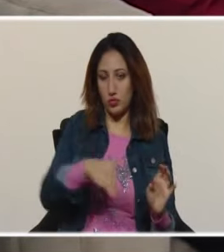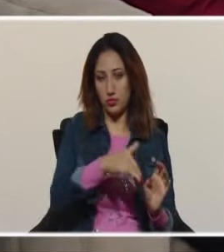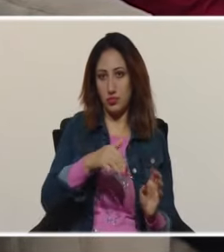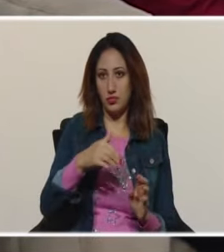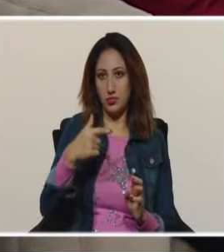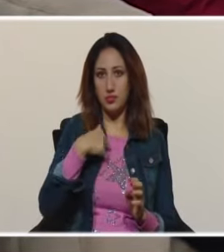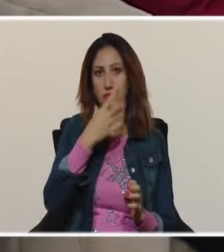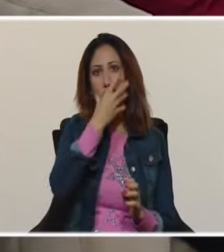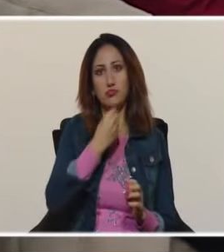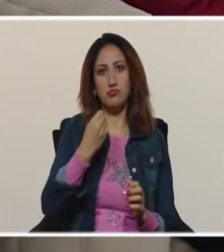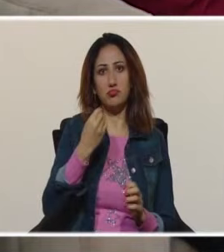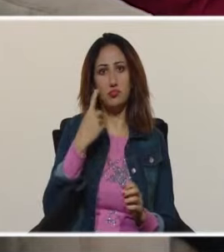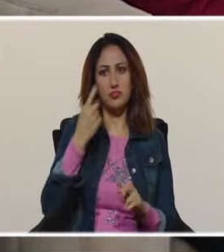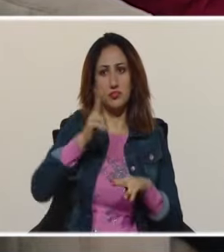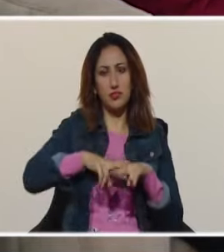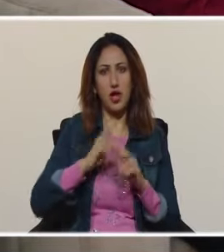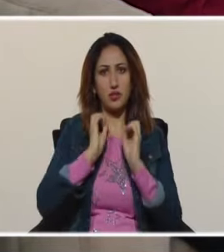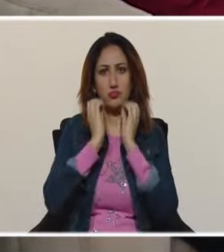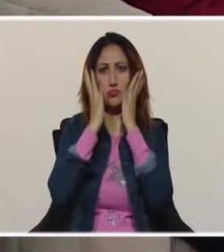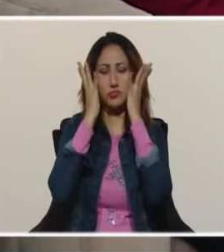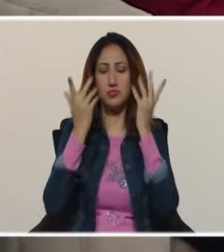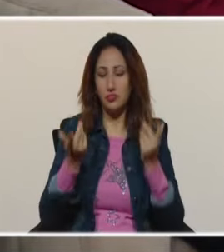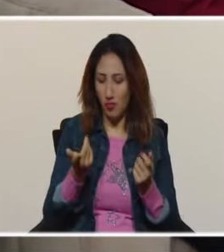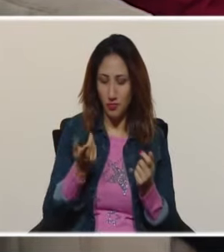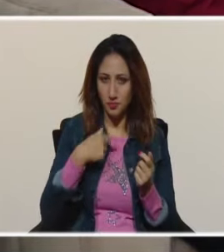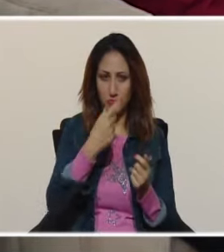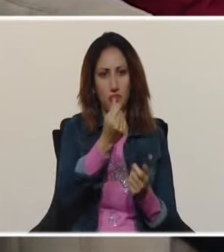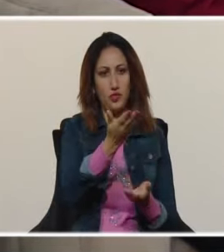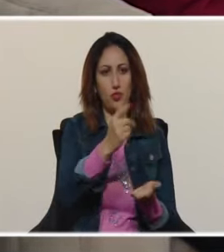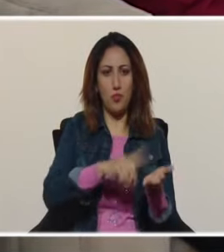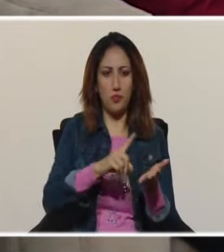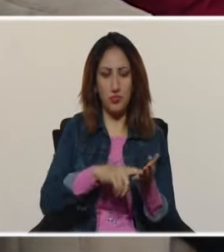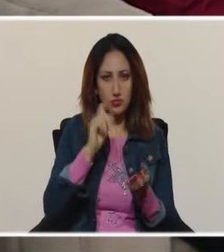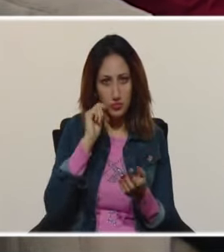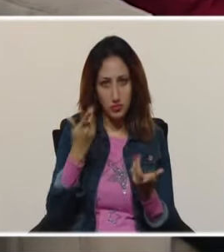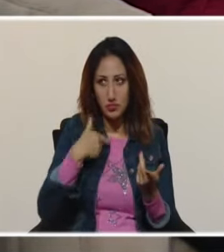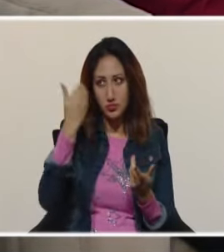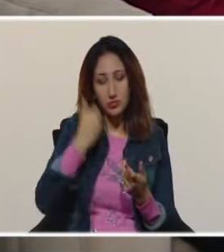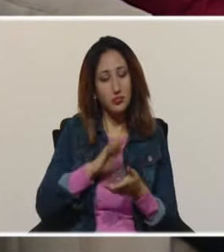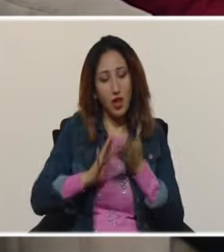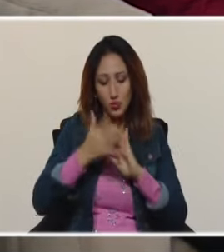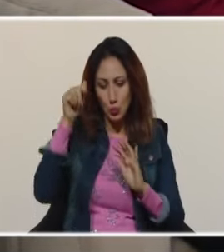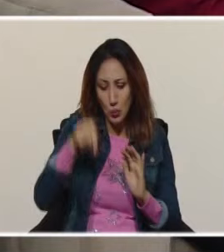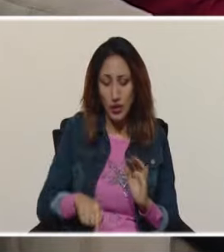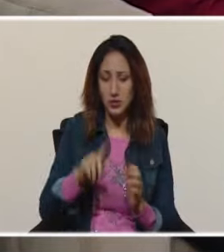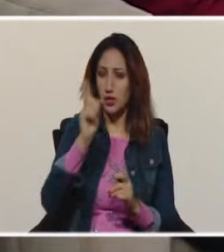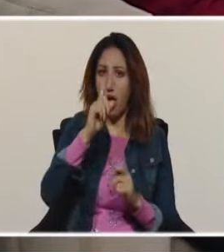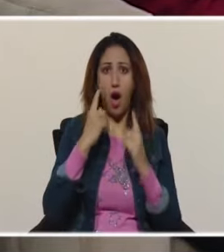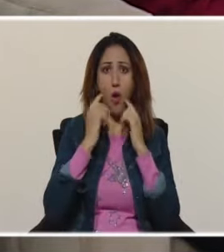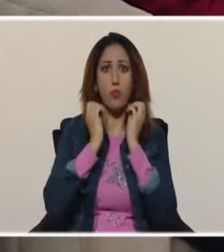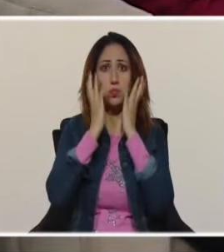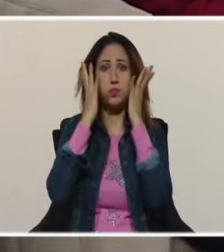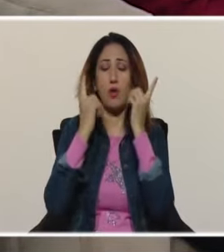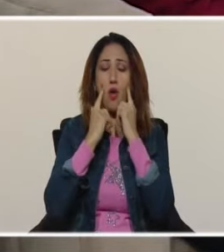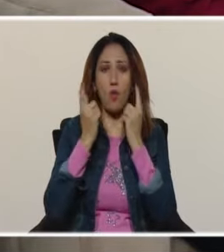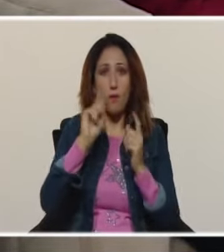فبيقول له دقني طلعت زي ما هي، انا عايز الفلوس. فالراجل بيقول له ازاي انا لسه حالق لك؟ قال له لا انت شايف اهو.